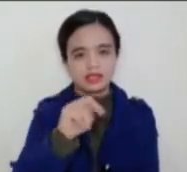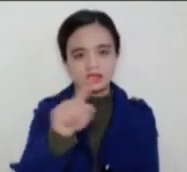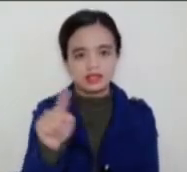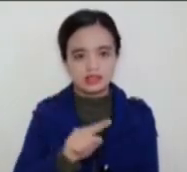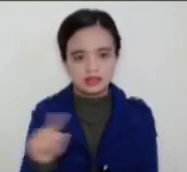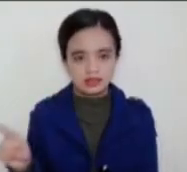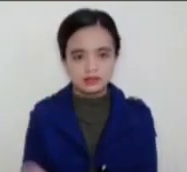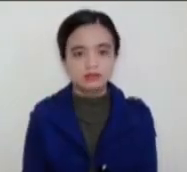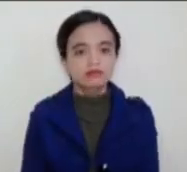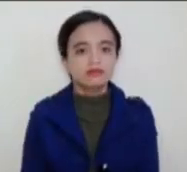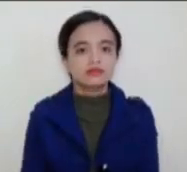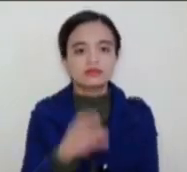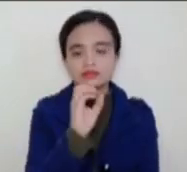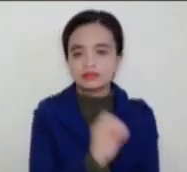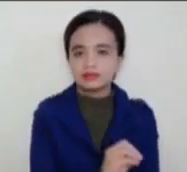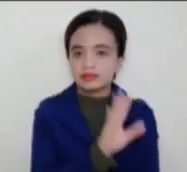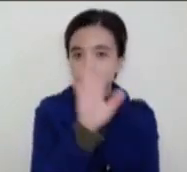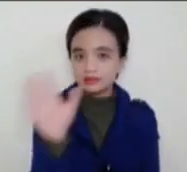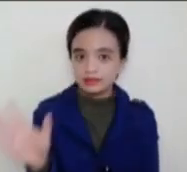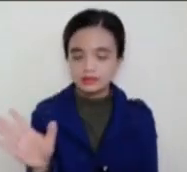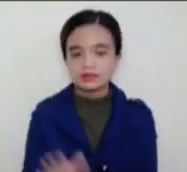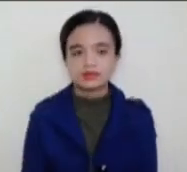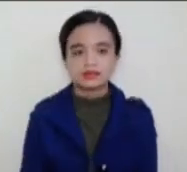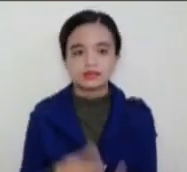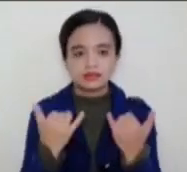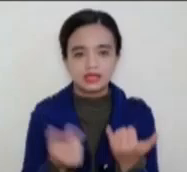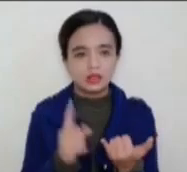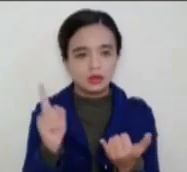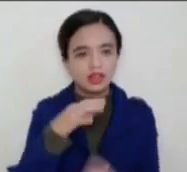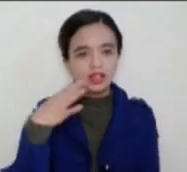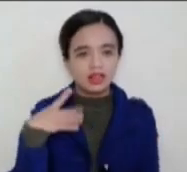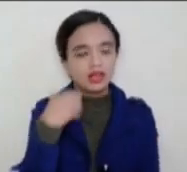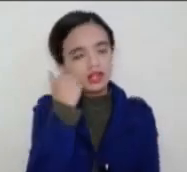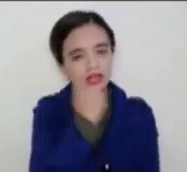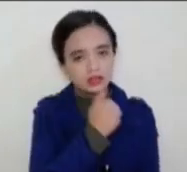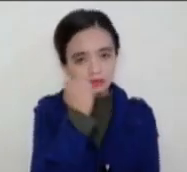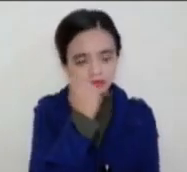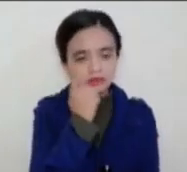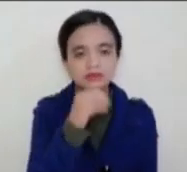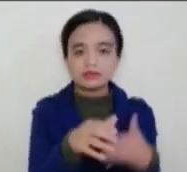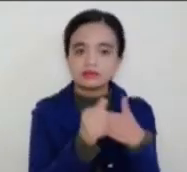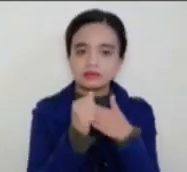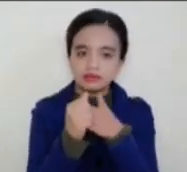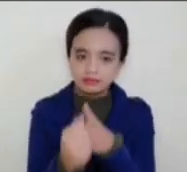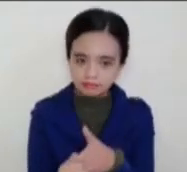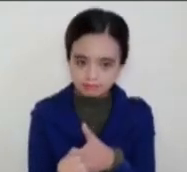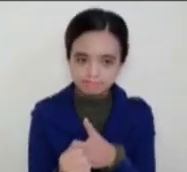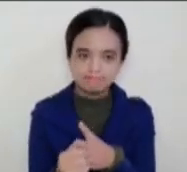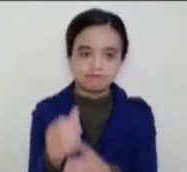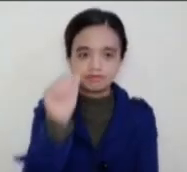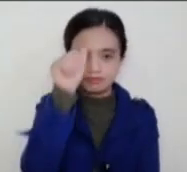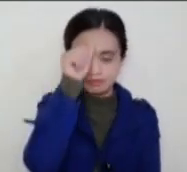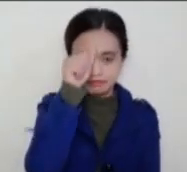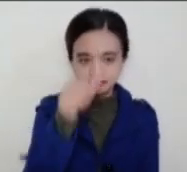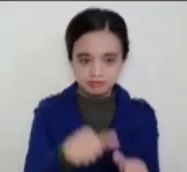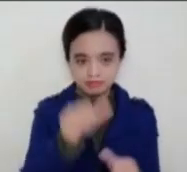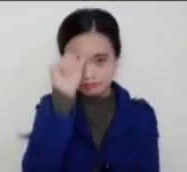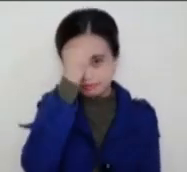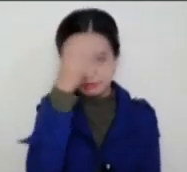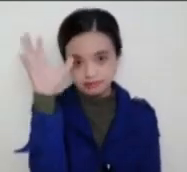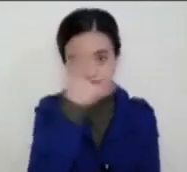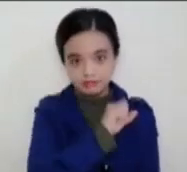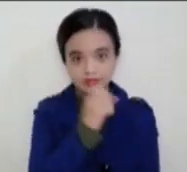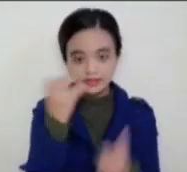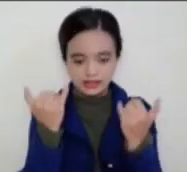Rise and shine, mga ka-RSP! Narito na po ang inaabang araw-araw ng mga gabay, patnubay, palala at pileksyon ngayong araw ng